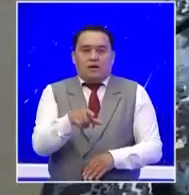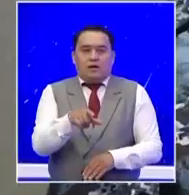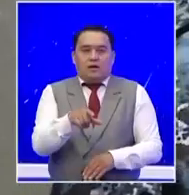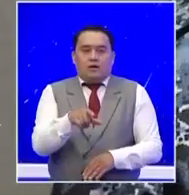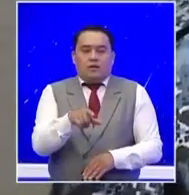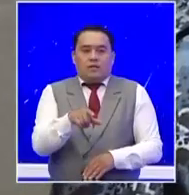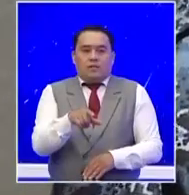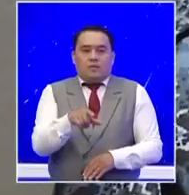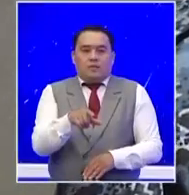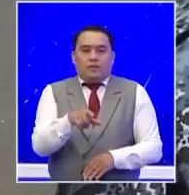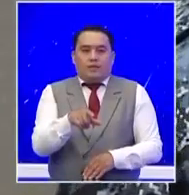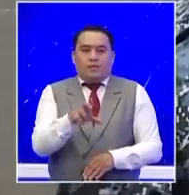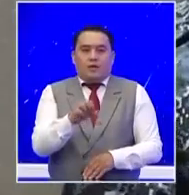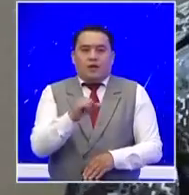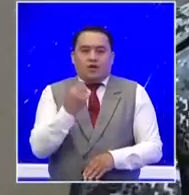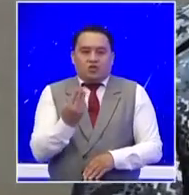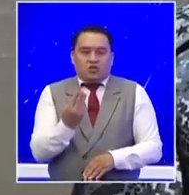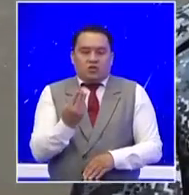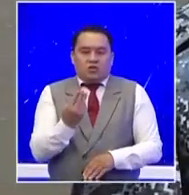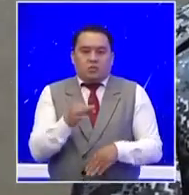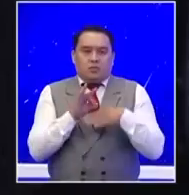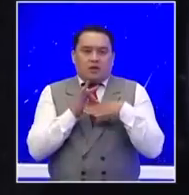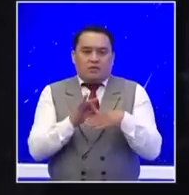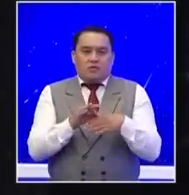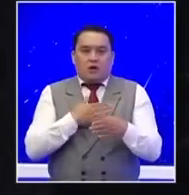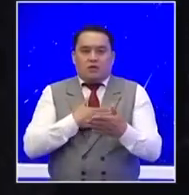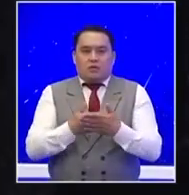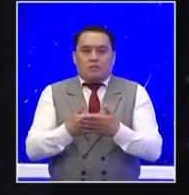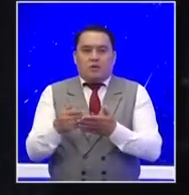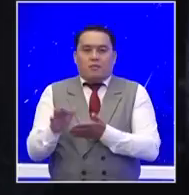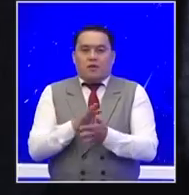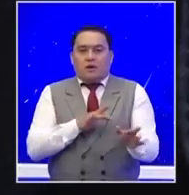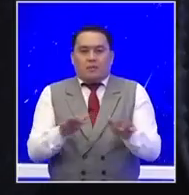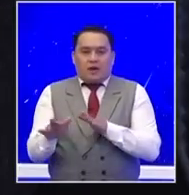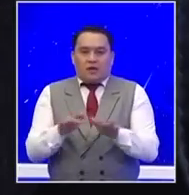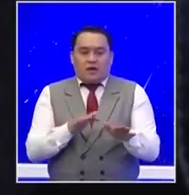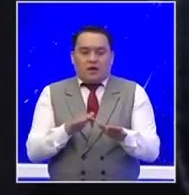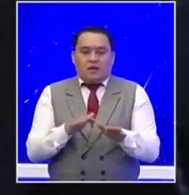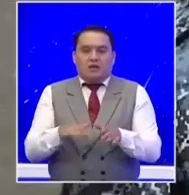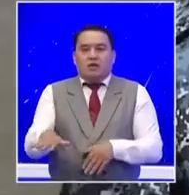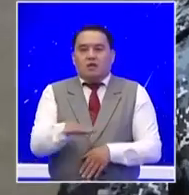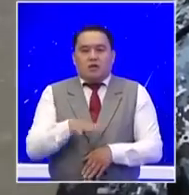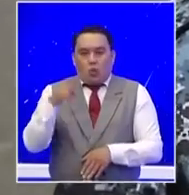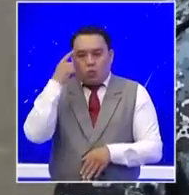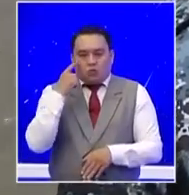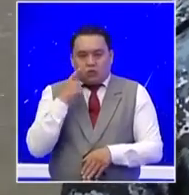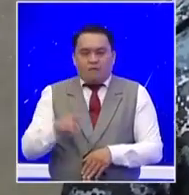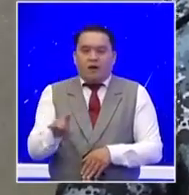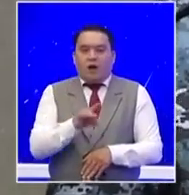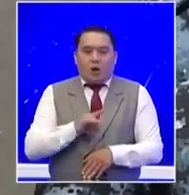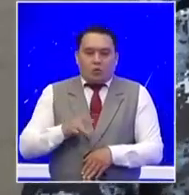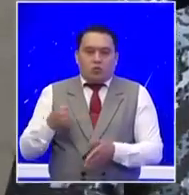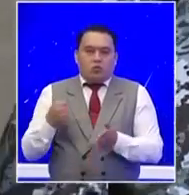падают в озеро Балхаш. Ведется оперативно-профилактическое мероприятие. На территории Коксусского района